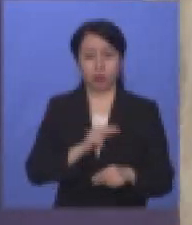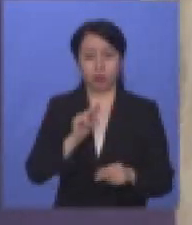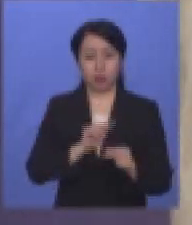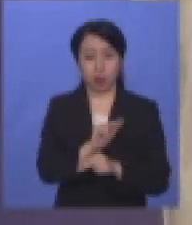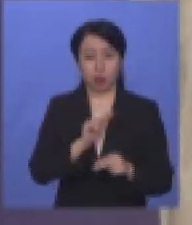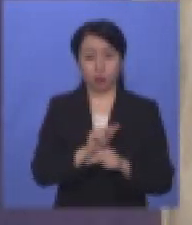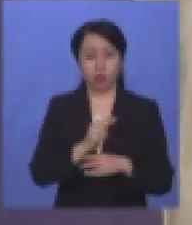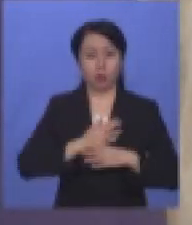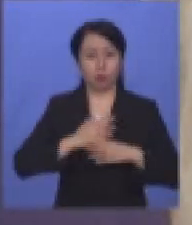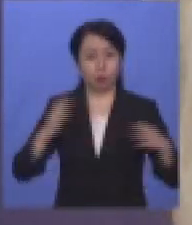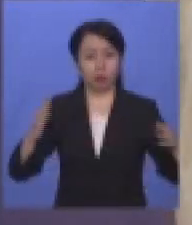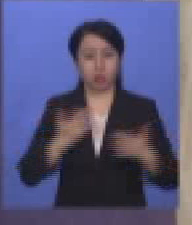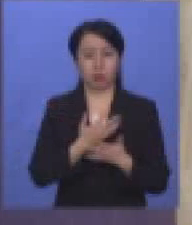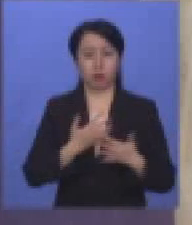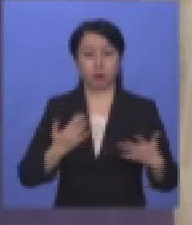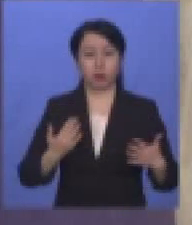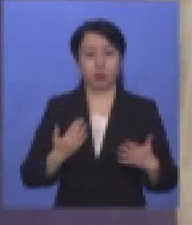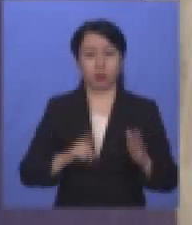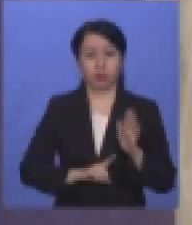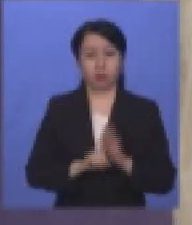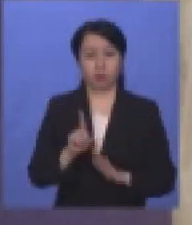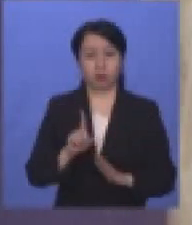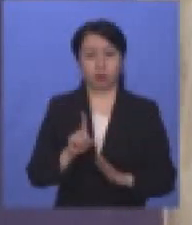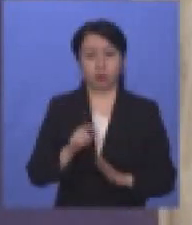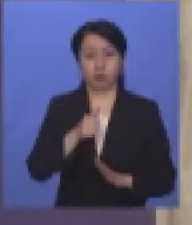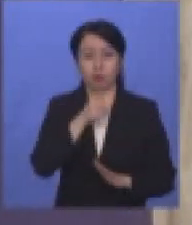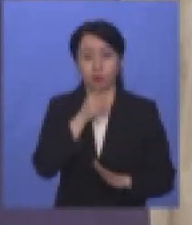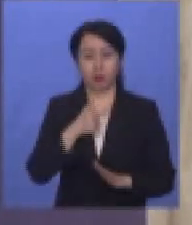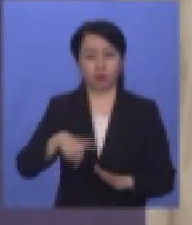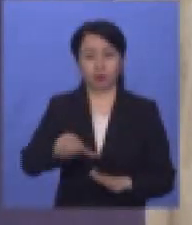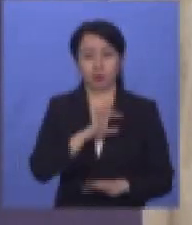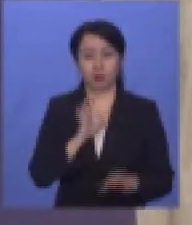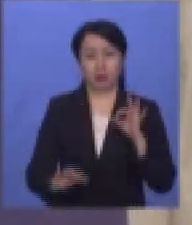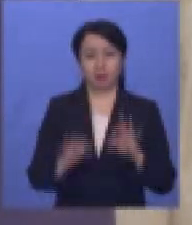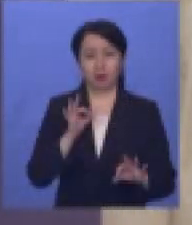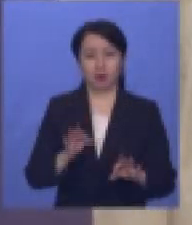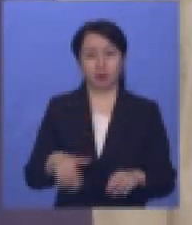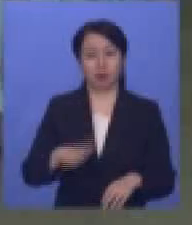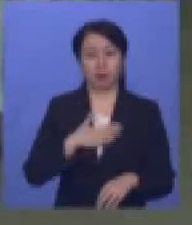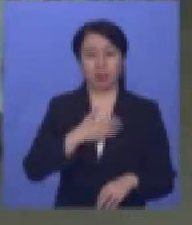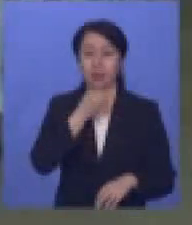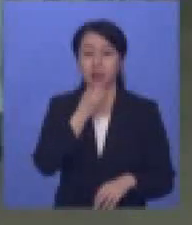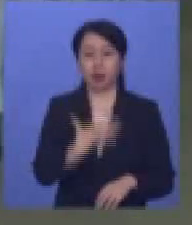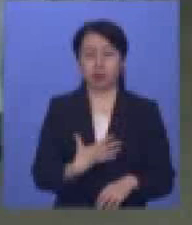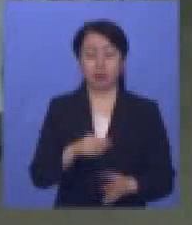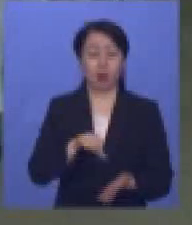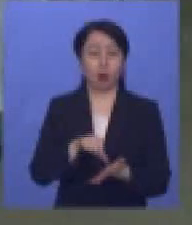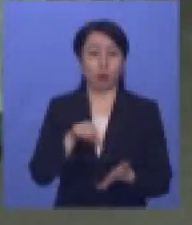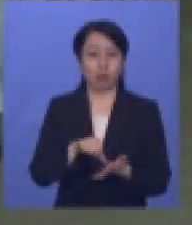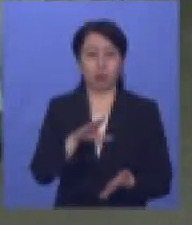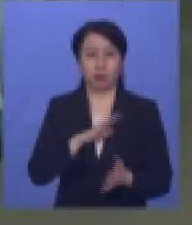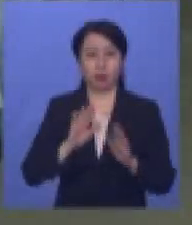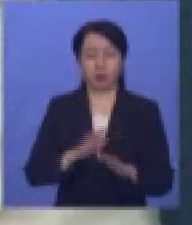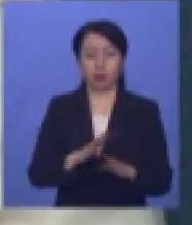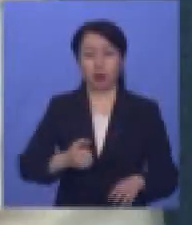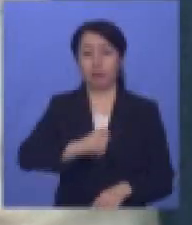получаться побольше. Пошла на риск, но, слава богу, все нормально, хорошо, мне нравится. Участие принимают не